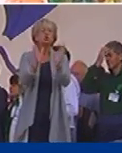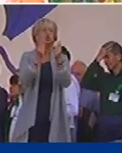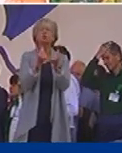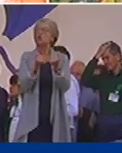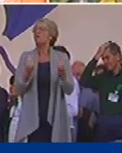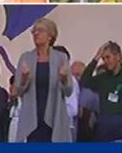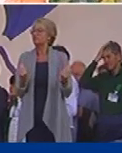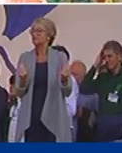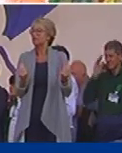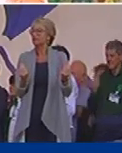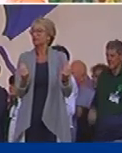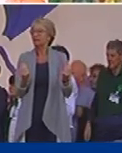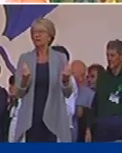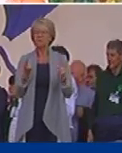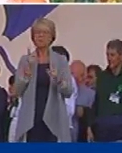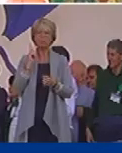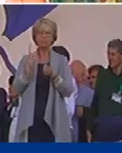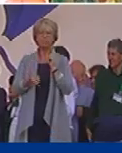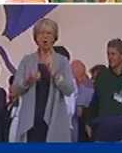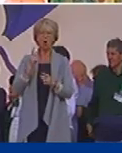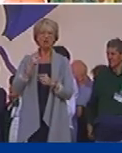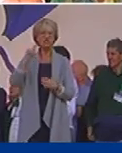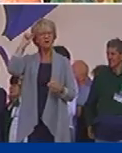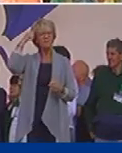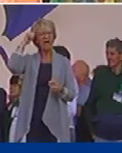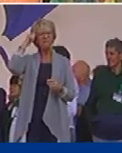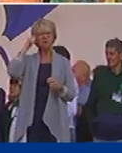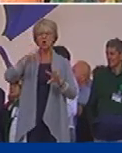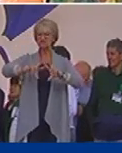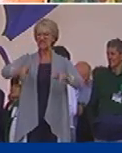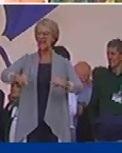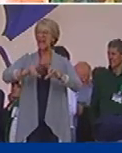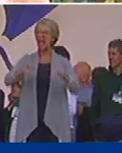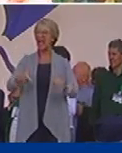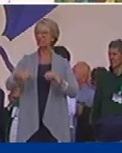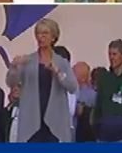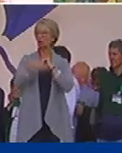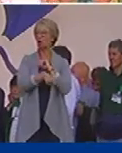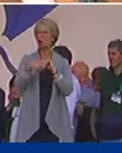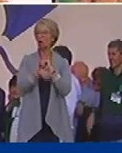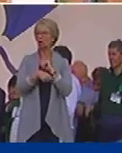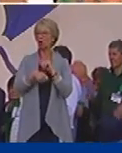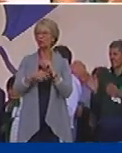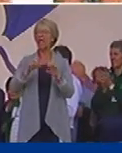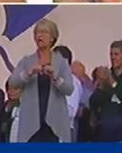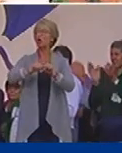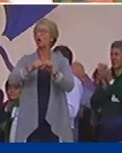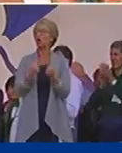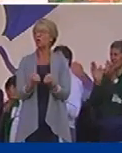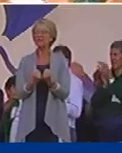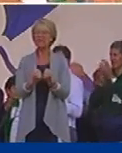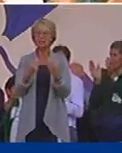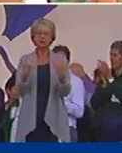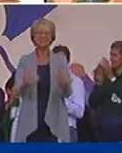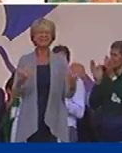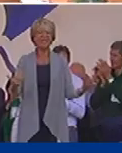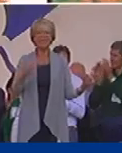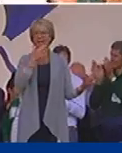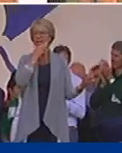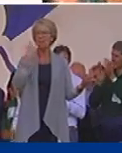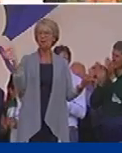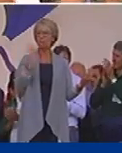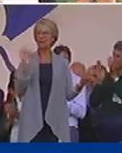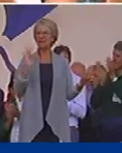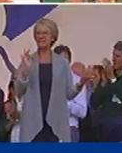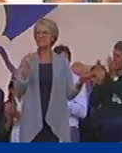finiti a dei politici mafiosi, ladri e corrotti che hanno rovinato delle terre stupende